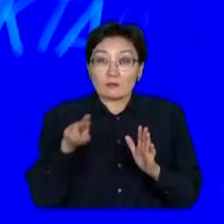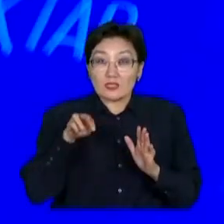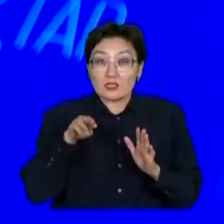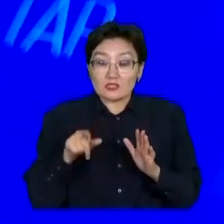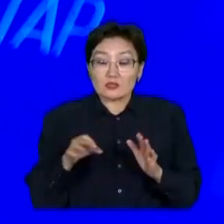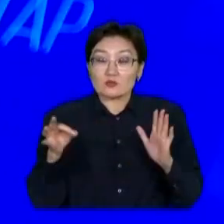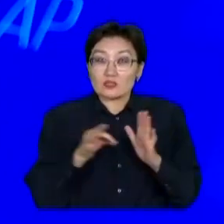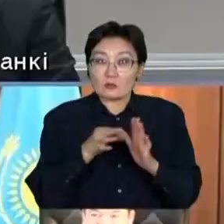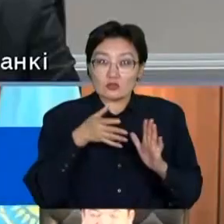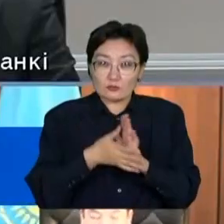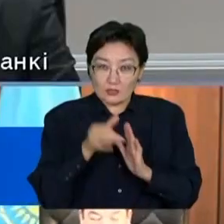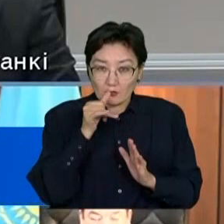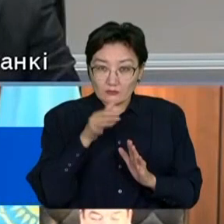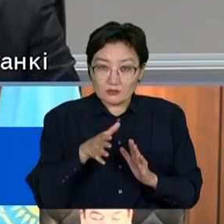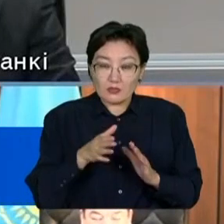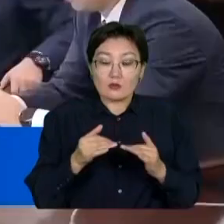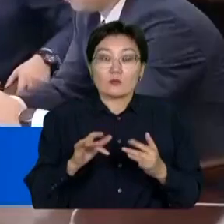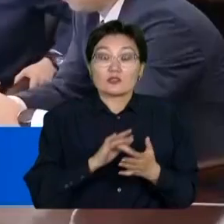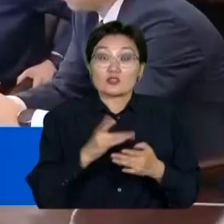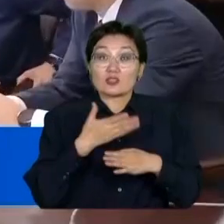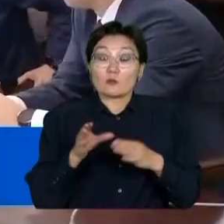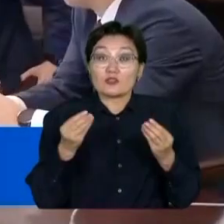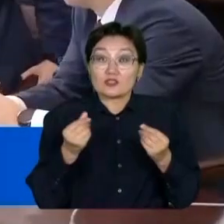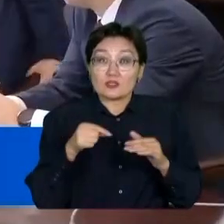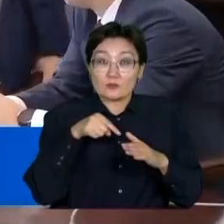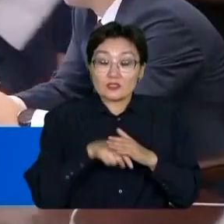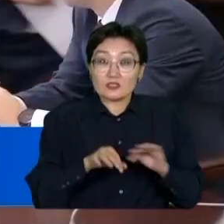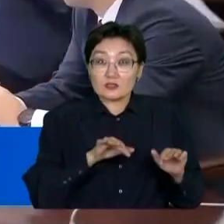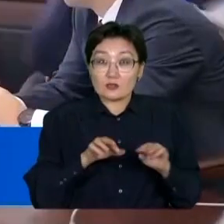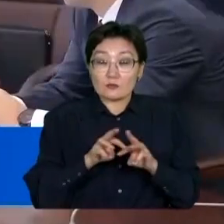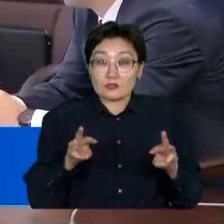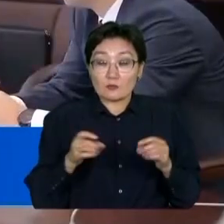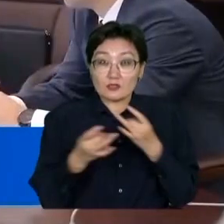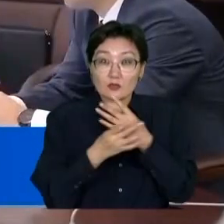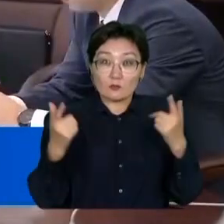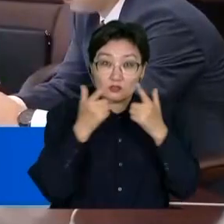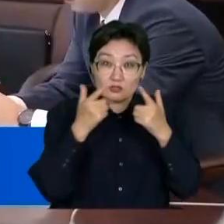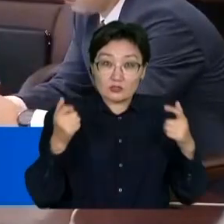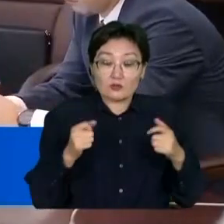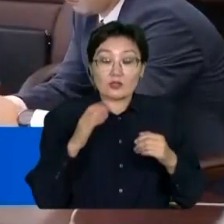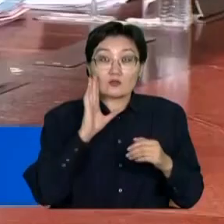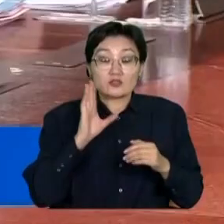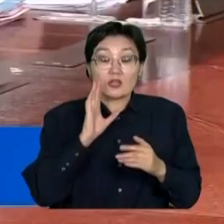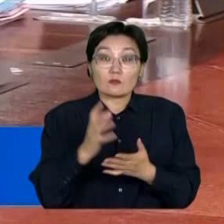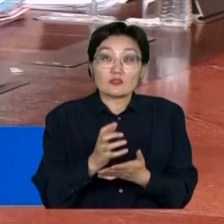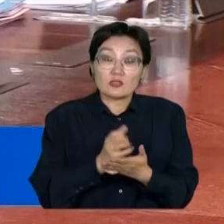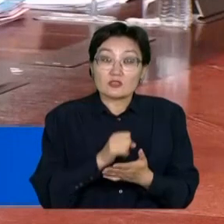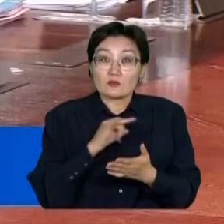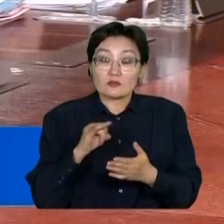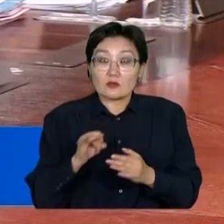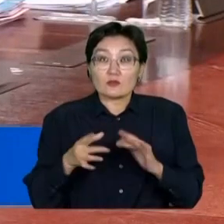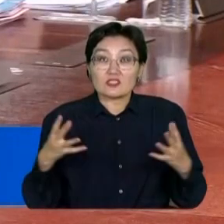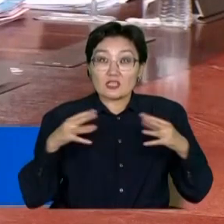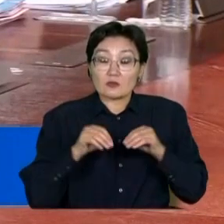тенгені мақсатты жұмсай алмаған. Қазынадан бөлінген қаржыны ішкі істер, мәдениет және ақпарат, су ресурстары және